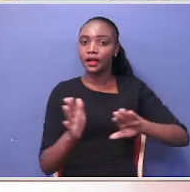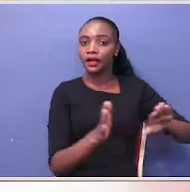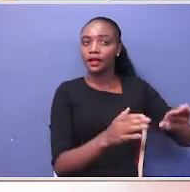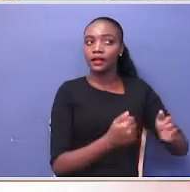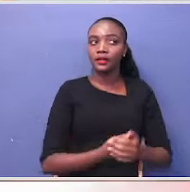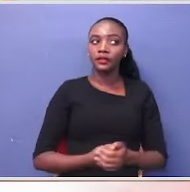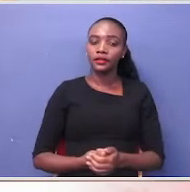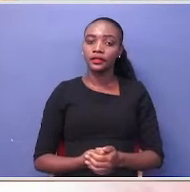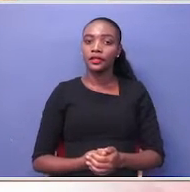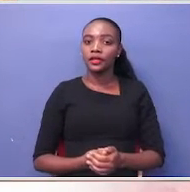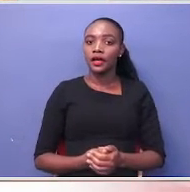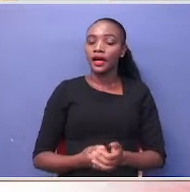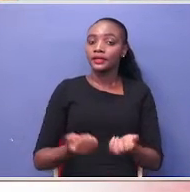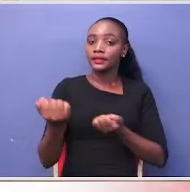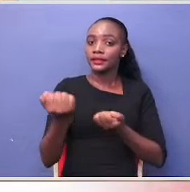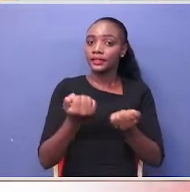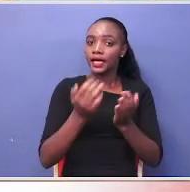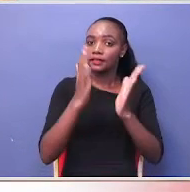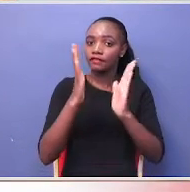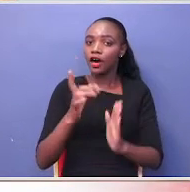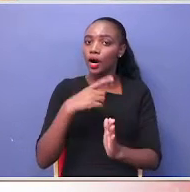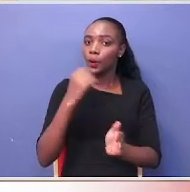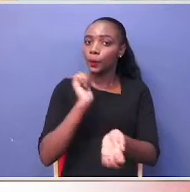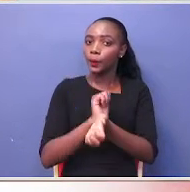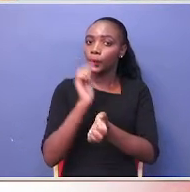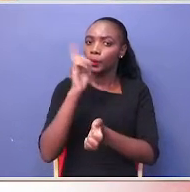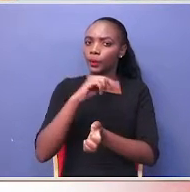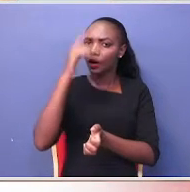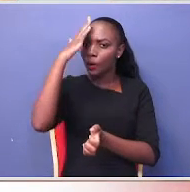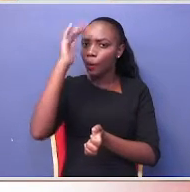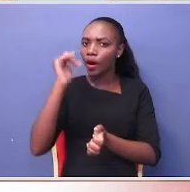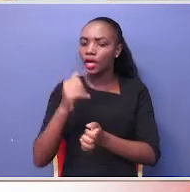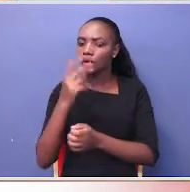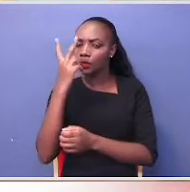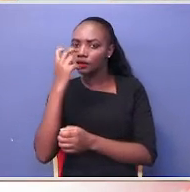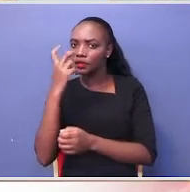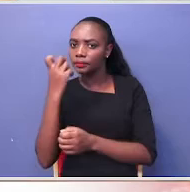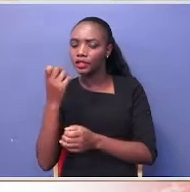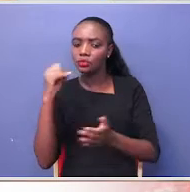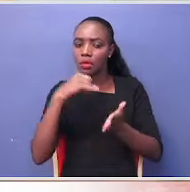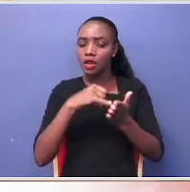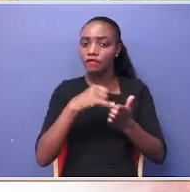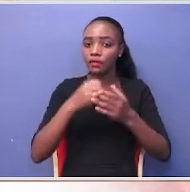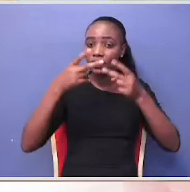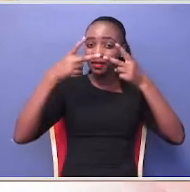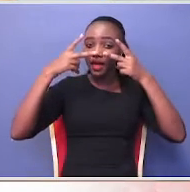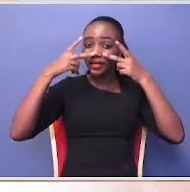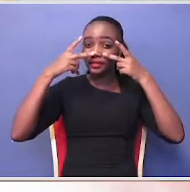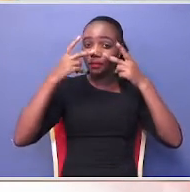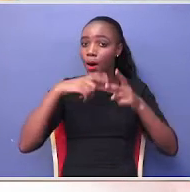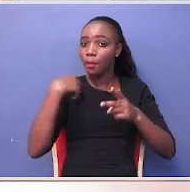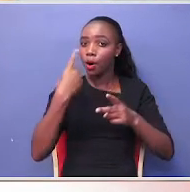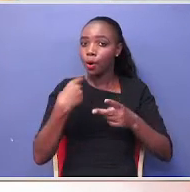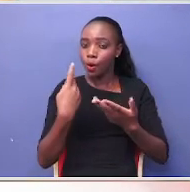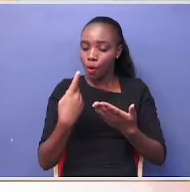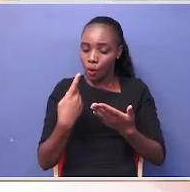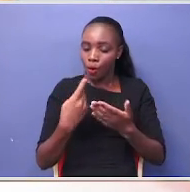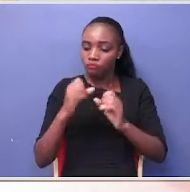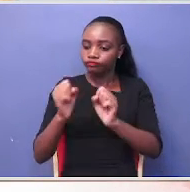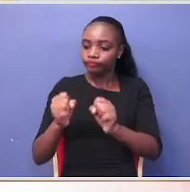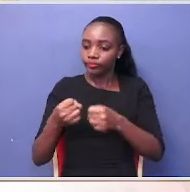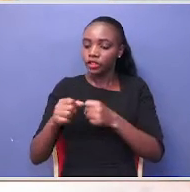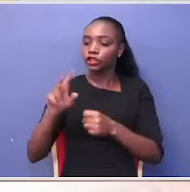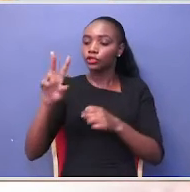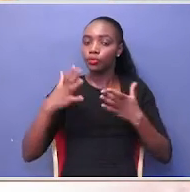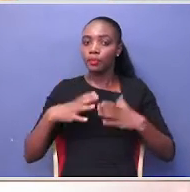ya Mandera aliyekamatwa baada ya kushukiwa kuhusika na wanamgambo wa Al-Shabab waliowateka nyara raia wawili wa Cuba